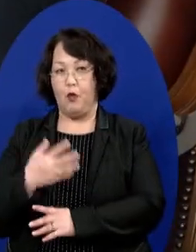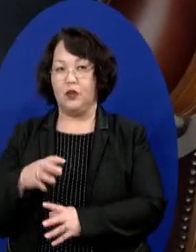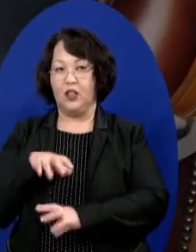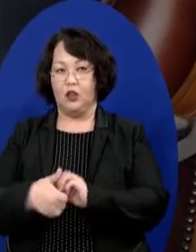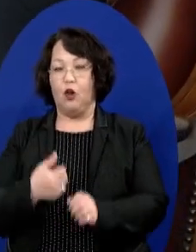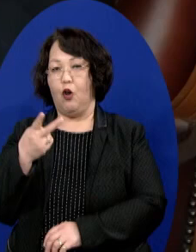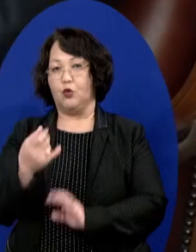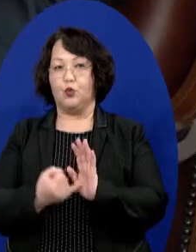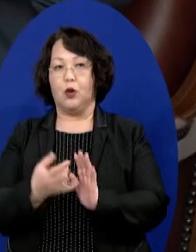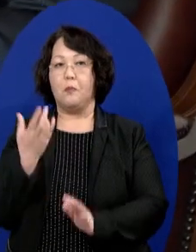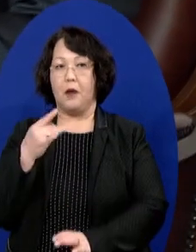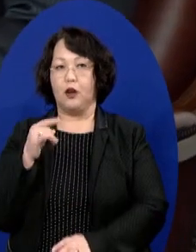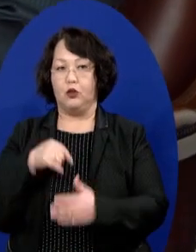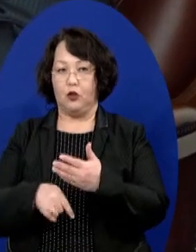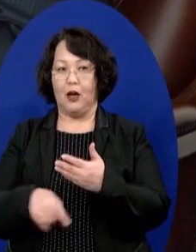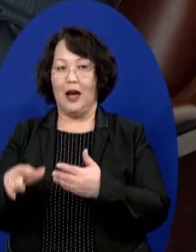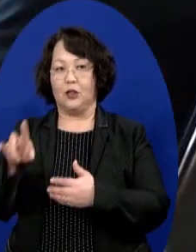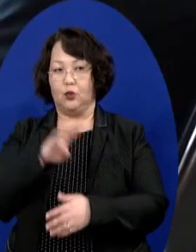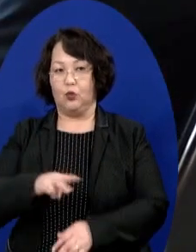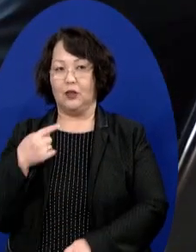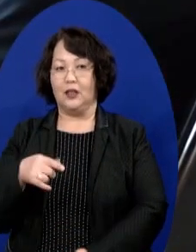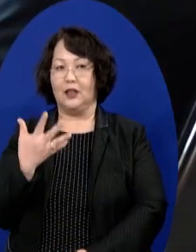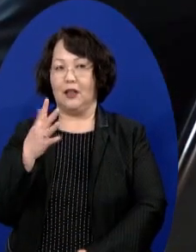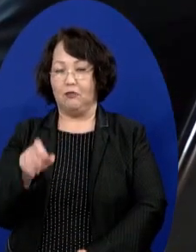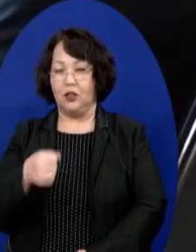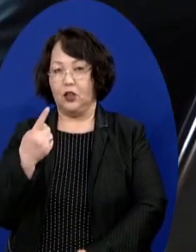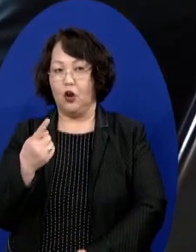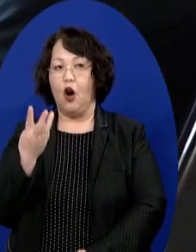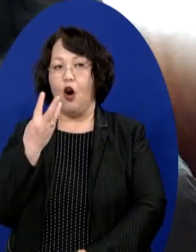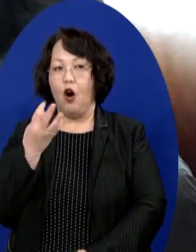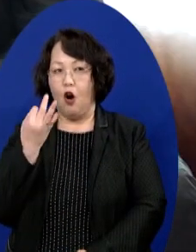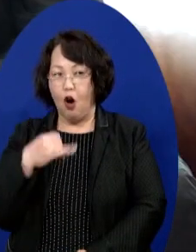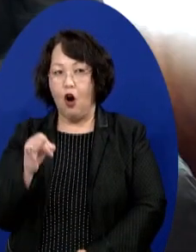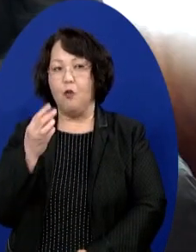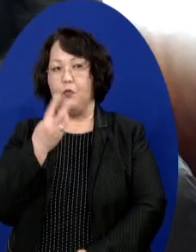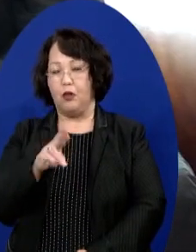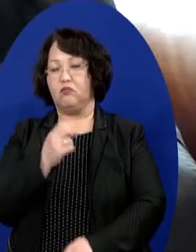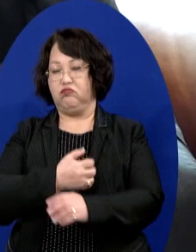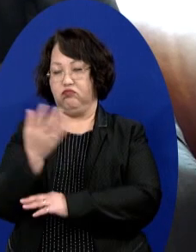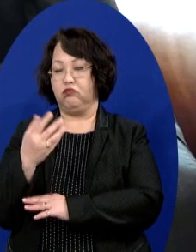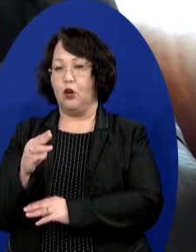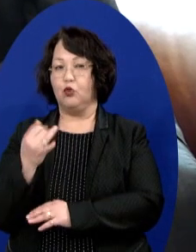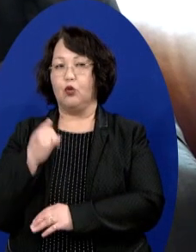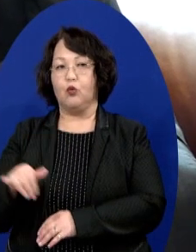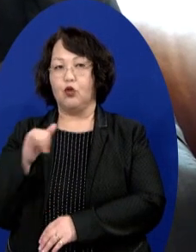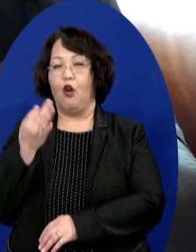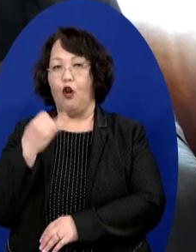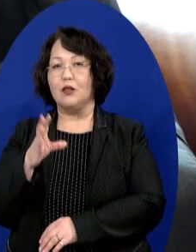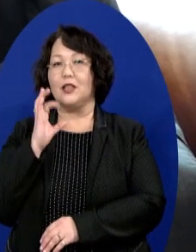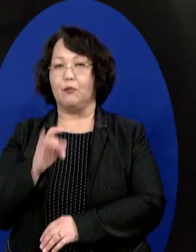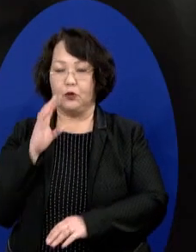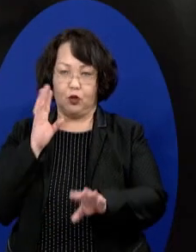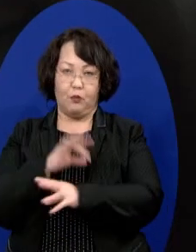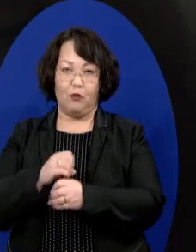26 дэрэмлэгддэг. Мөн нийт газар нутгийн 1/5-ыг ойн эзэлдэг байна. Турк улсын хувьд ойн салбарынхаа тогтолцоо, хууль эрх